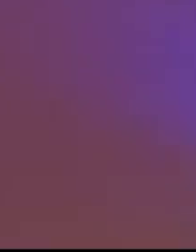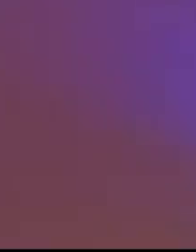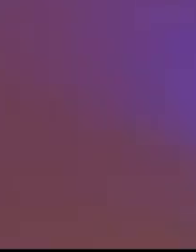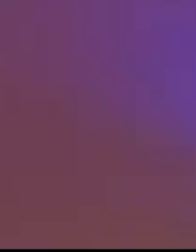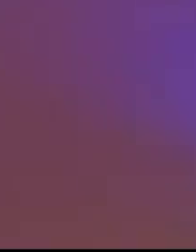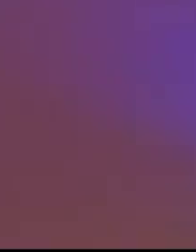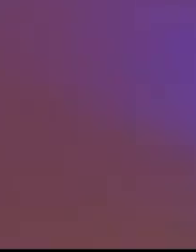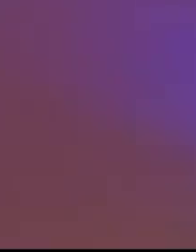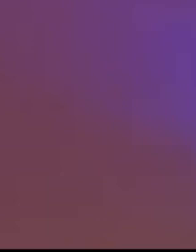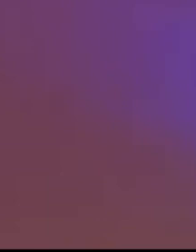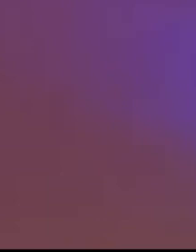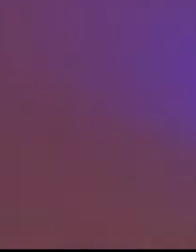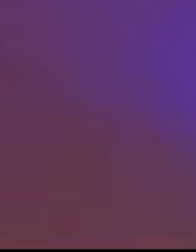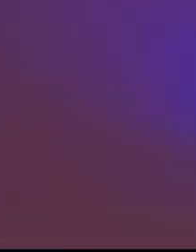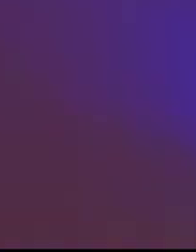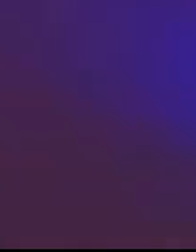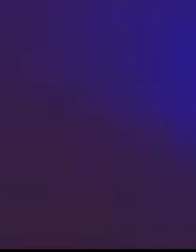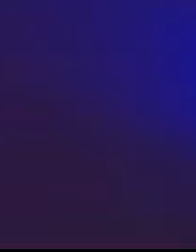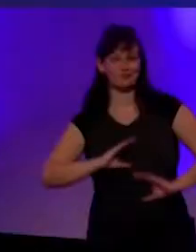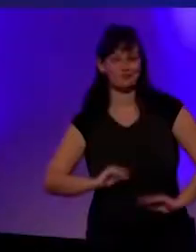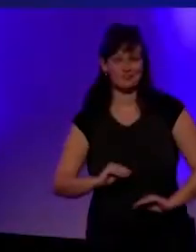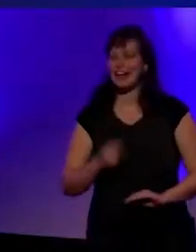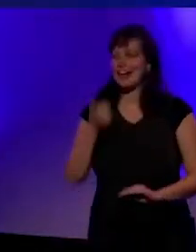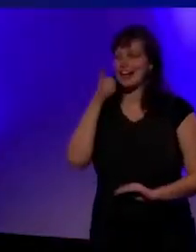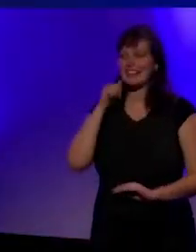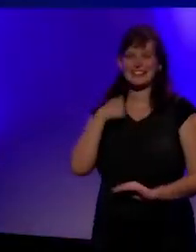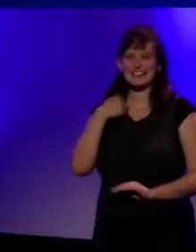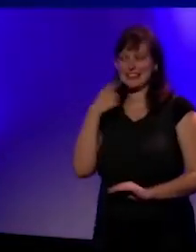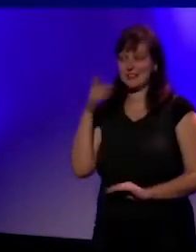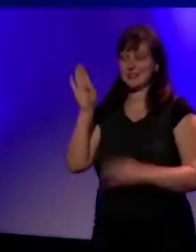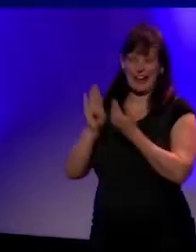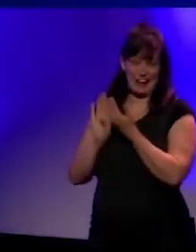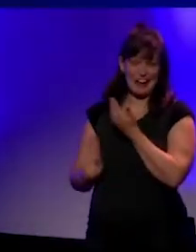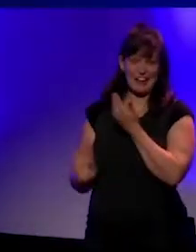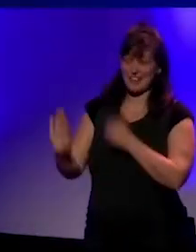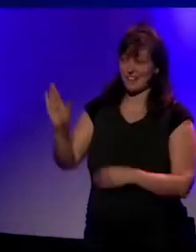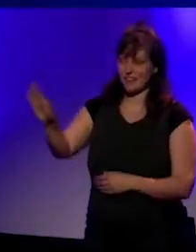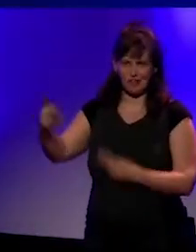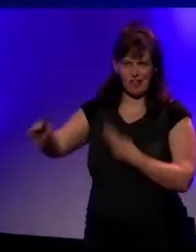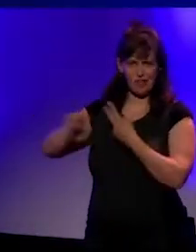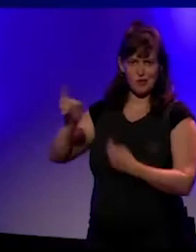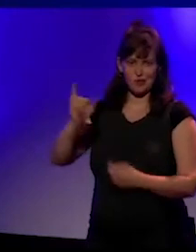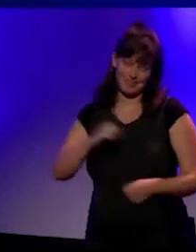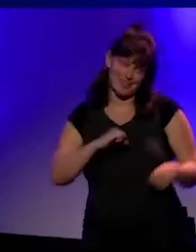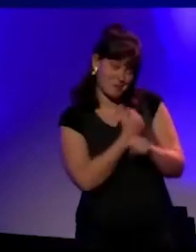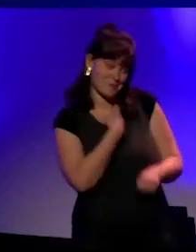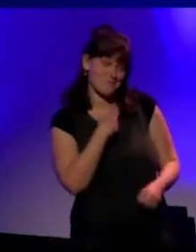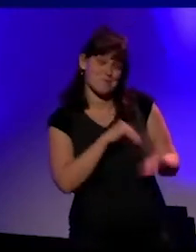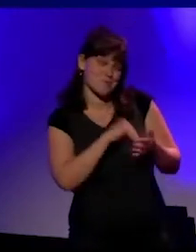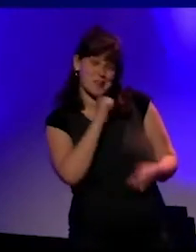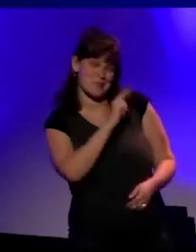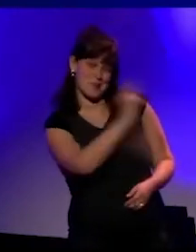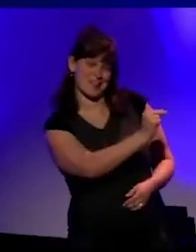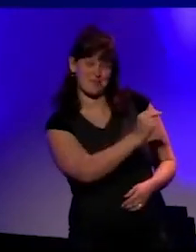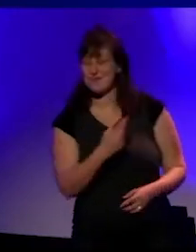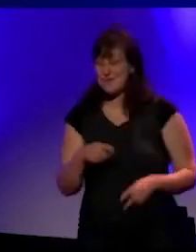Als ik u allemaal mag geruststellen, Koen antwoordt altijd als ik het heb over zijn afscheid met jammer, ik ben nog niet weg. En hij is nog niet weg,